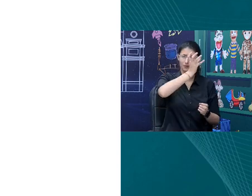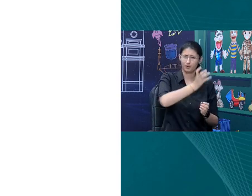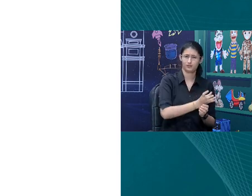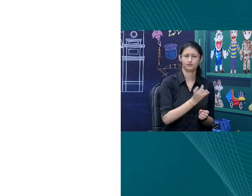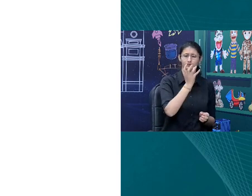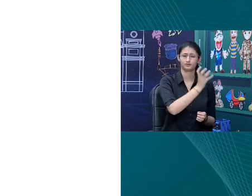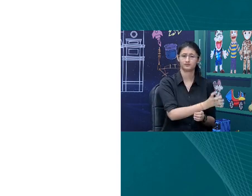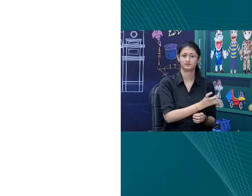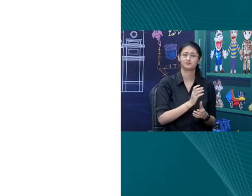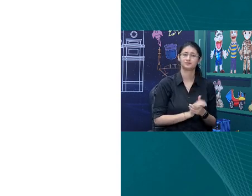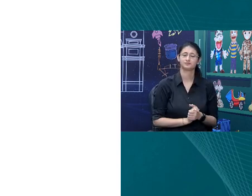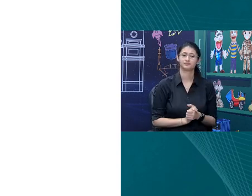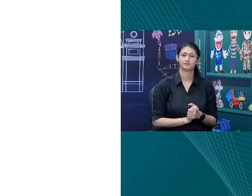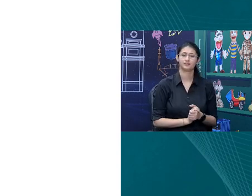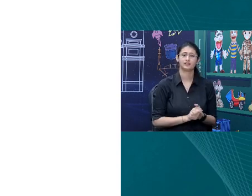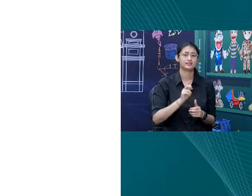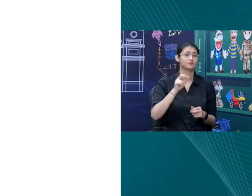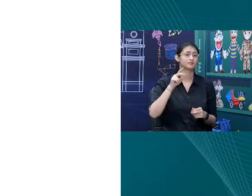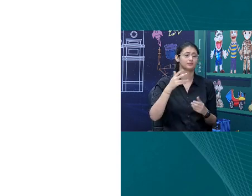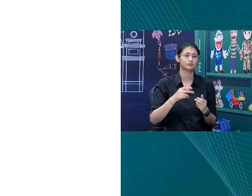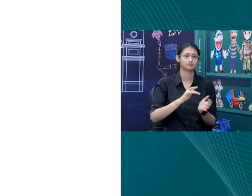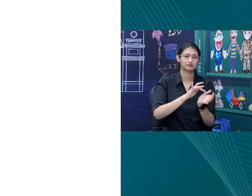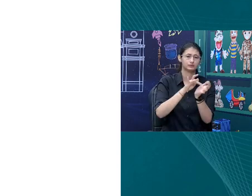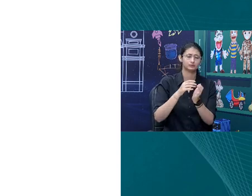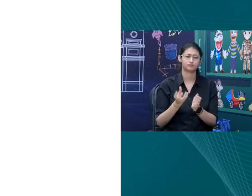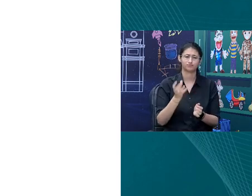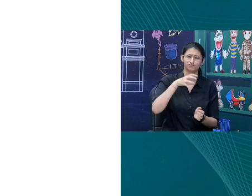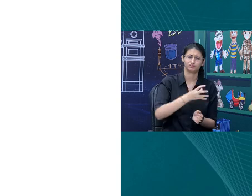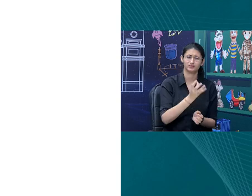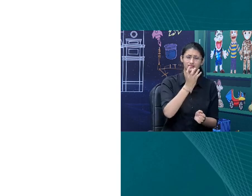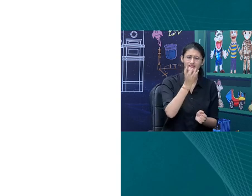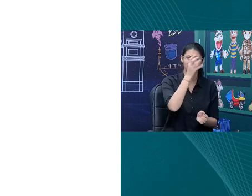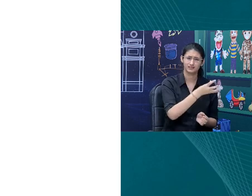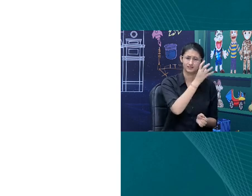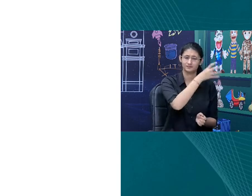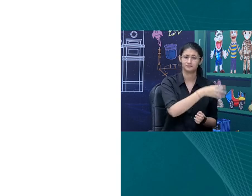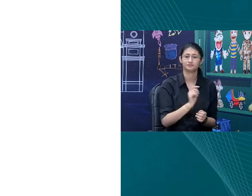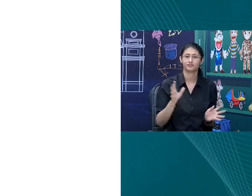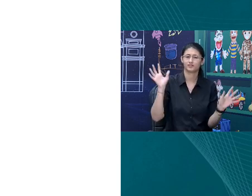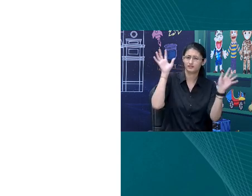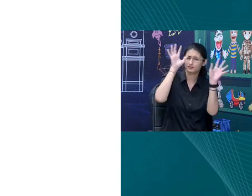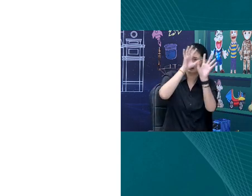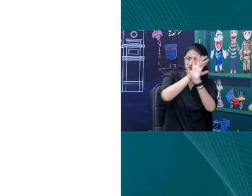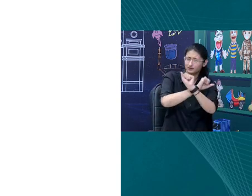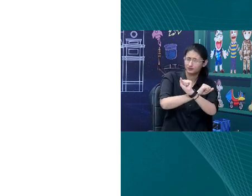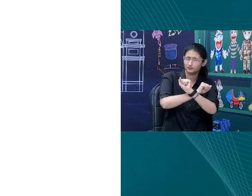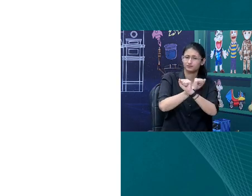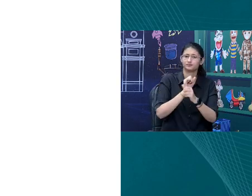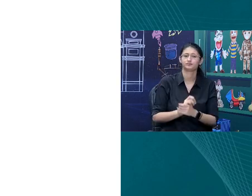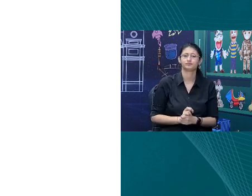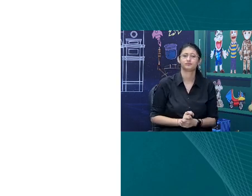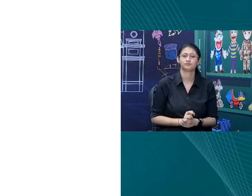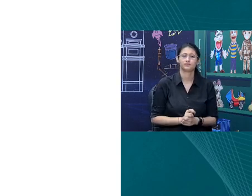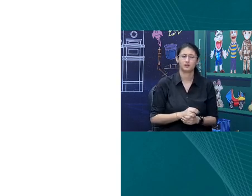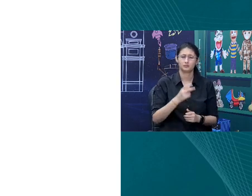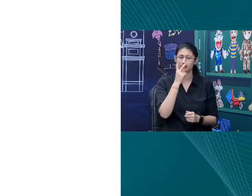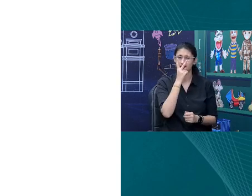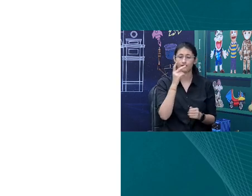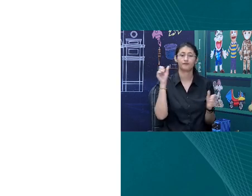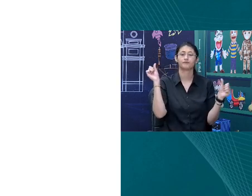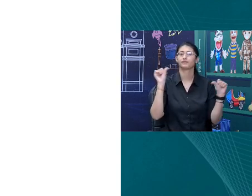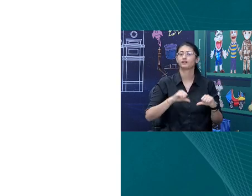यहां वहां घूमना अंधेरा यानी की बिल्कुल ही डार्कनेस जब कुछ दिखाई ना दे और